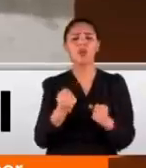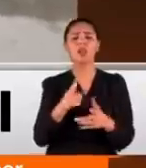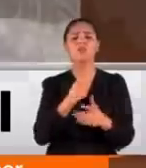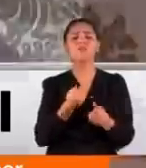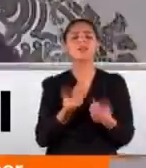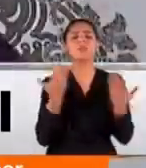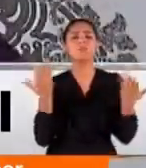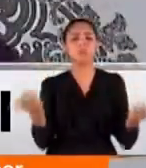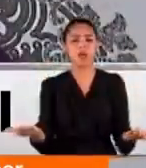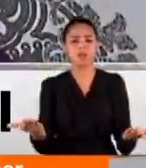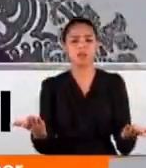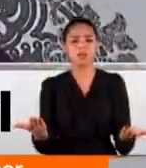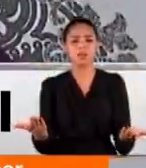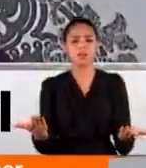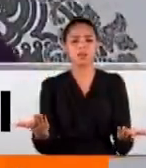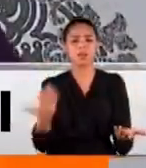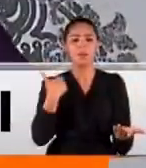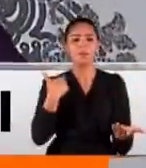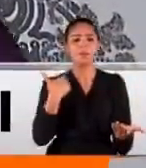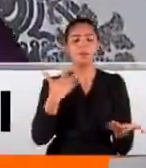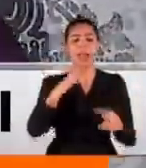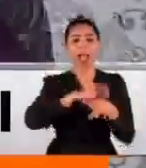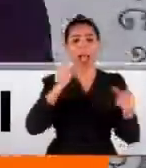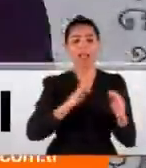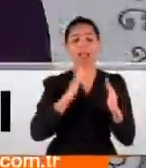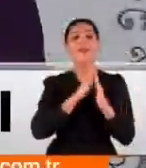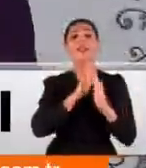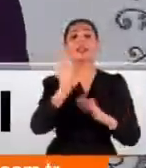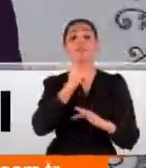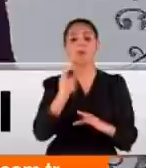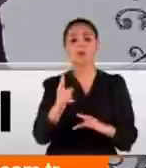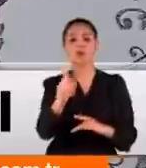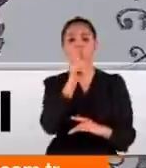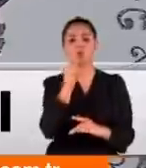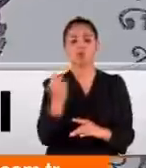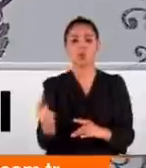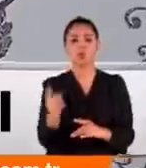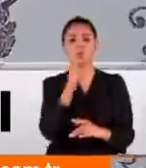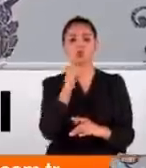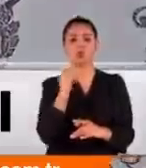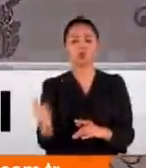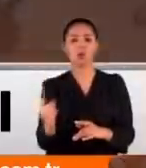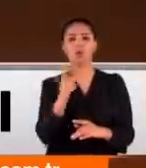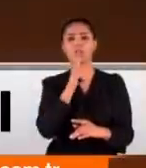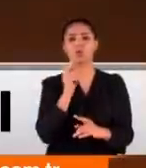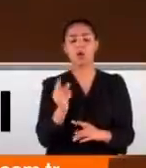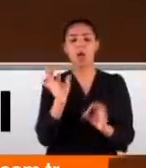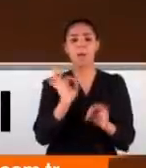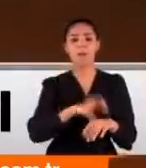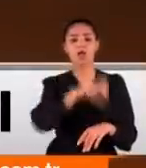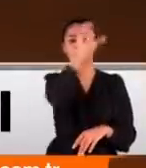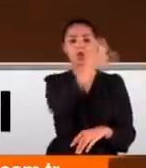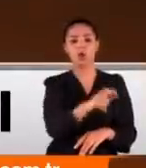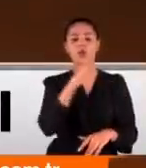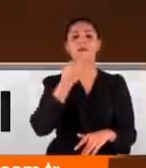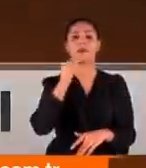sesini duyuramadı. Bizi yani taburcu etme ben diyorum doktora. Sus. Sus beğendi, sus. Genç kadın